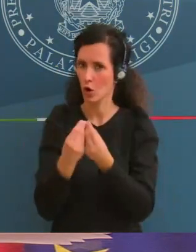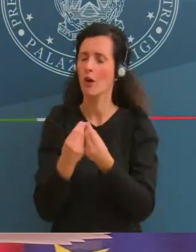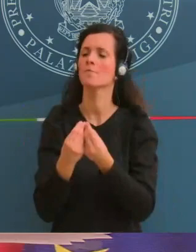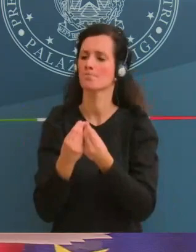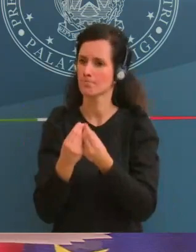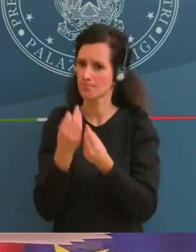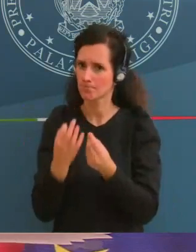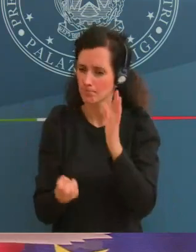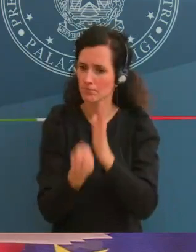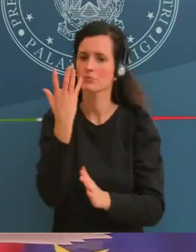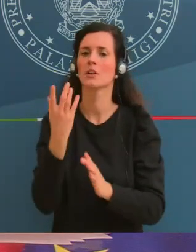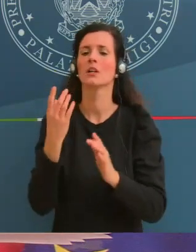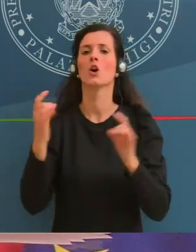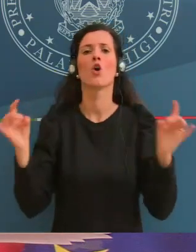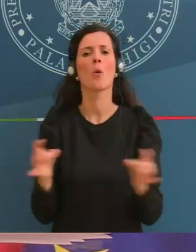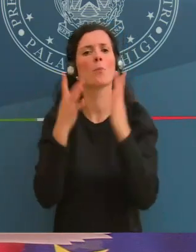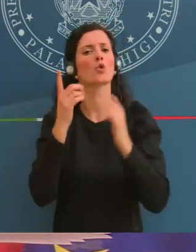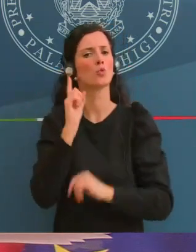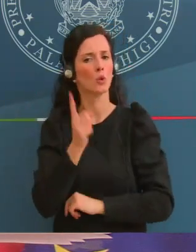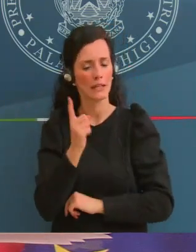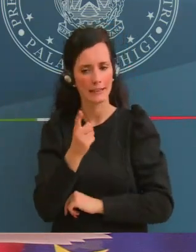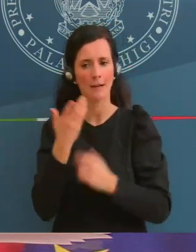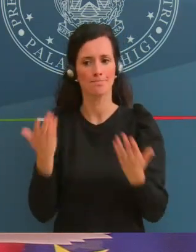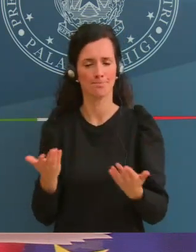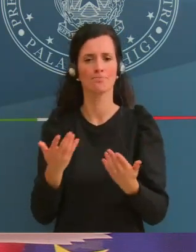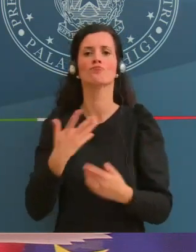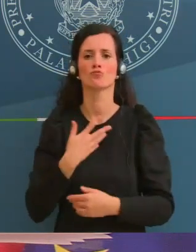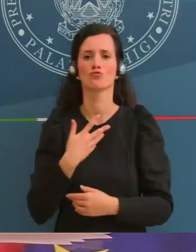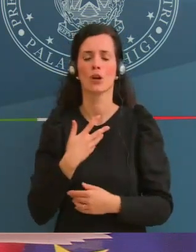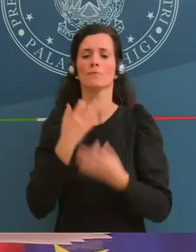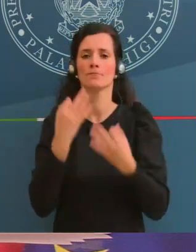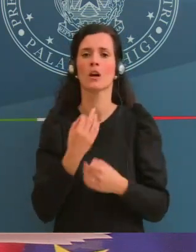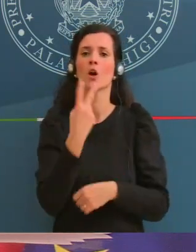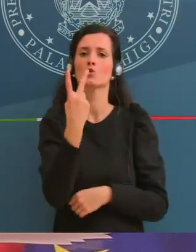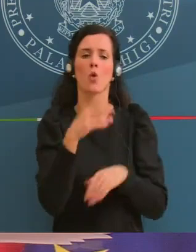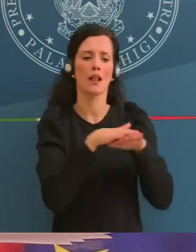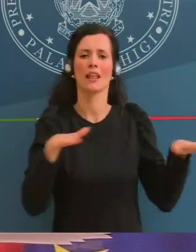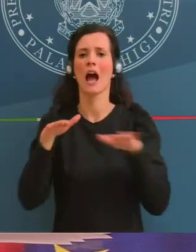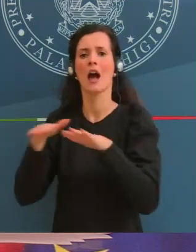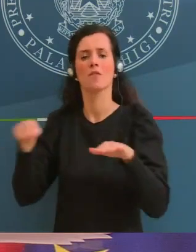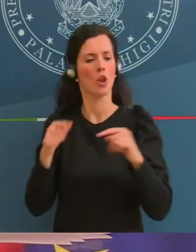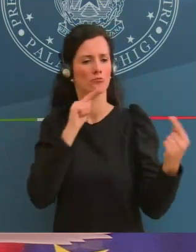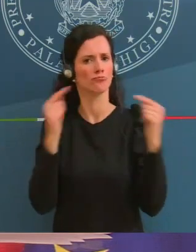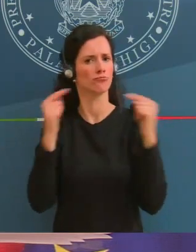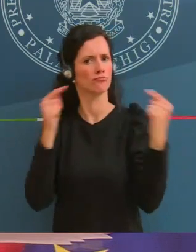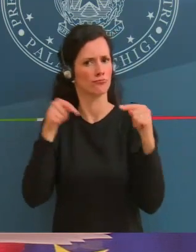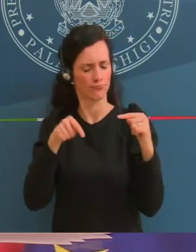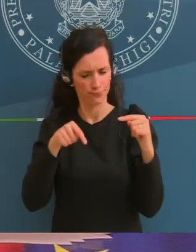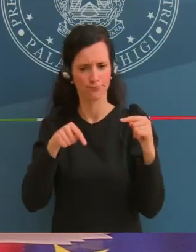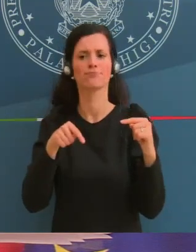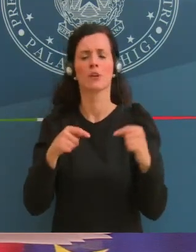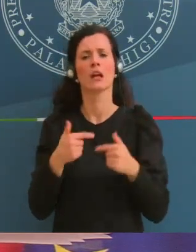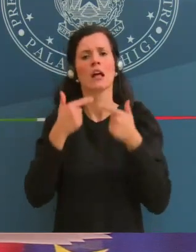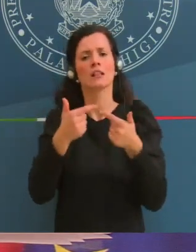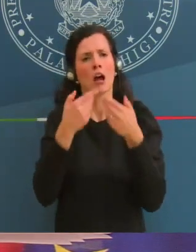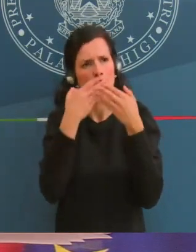prospettiva anche per quanto riguarda la definizione di alcuni passaggi riformatori di questo governo